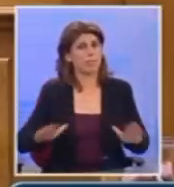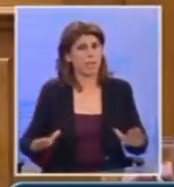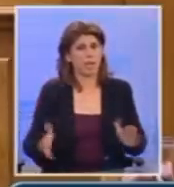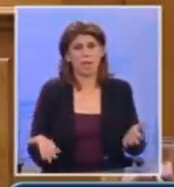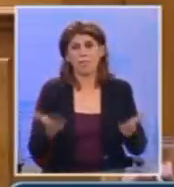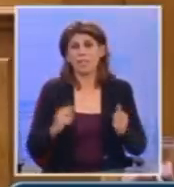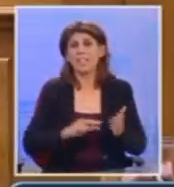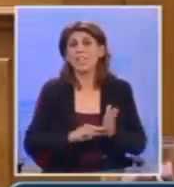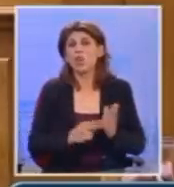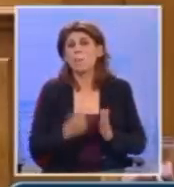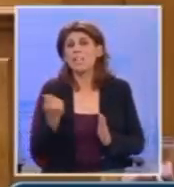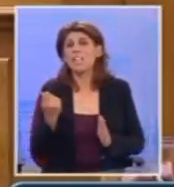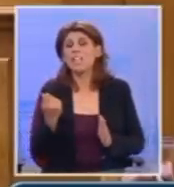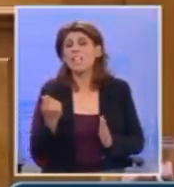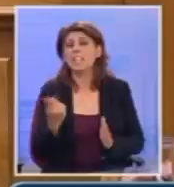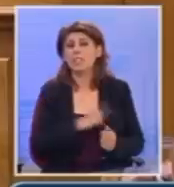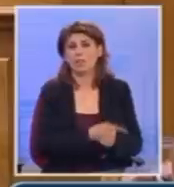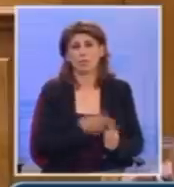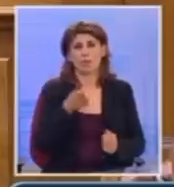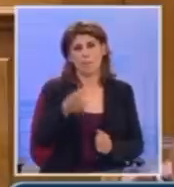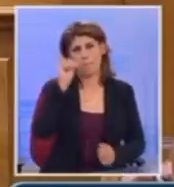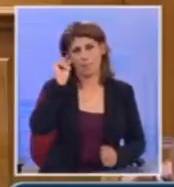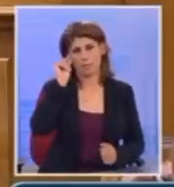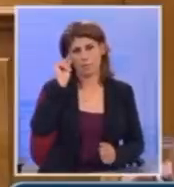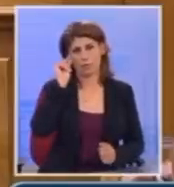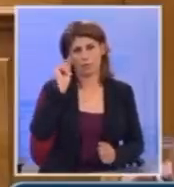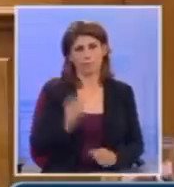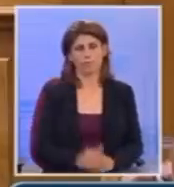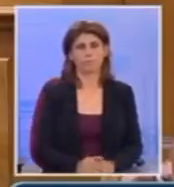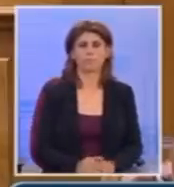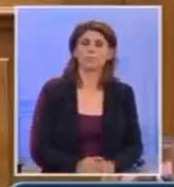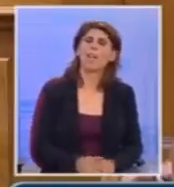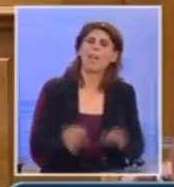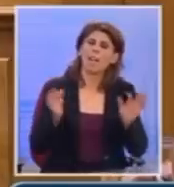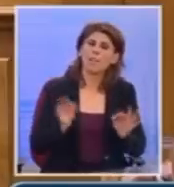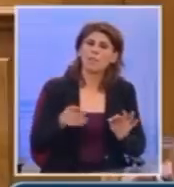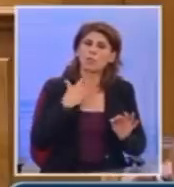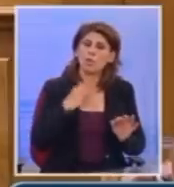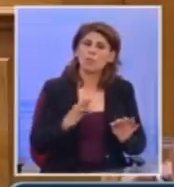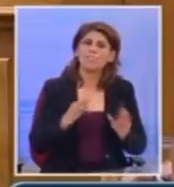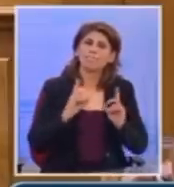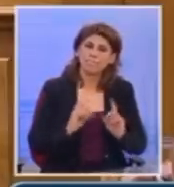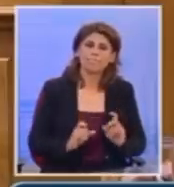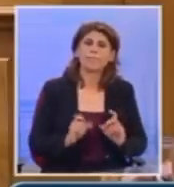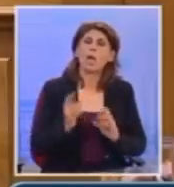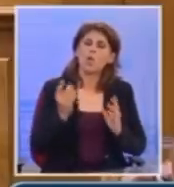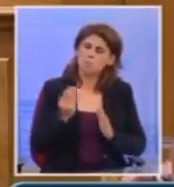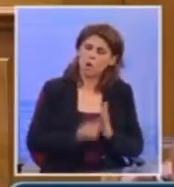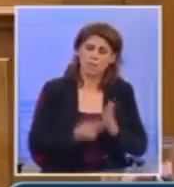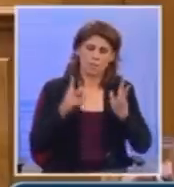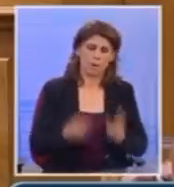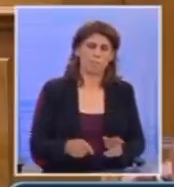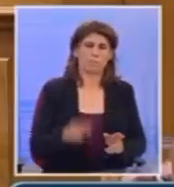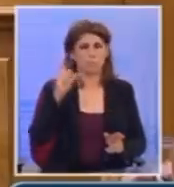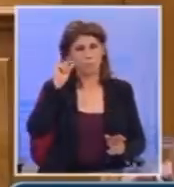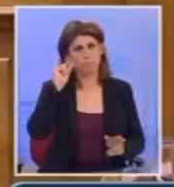στερούνται της οικονομικής δυνατότητας να σπουδάσουν. Και ακριβώς για αυτό το λόγο αναγκάζονται πολλές φορές να διακόψουν τις σπουδές τους